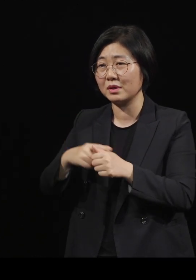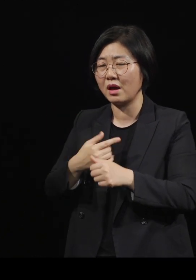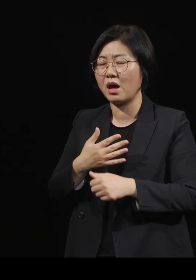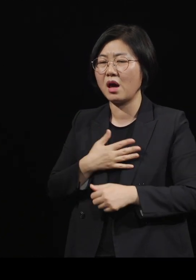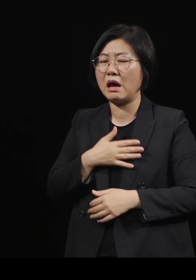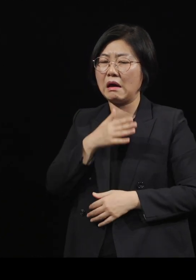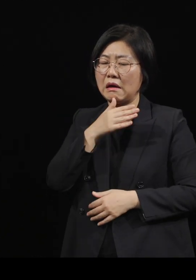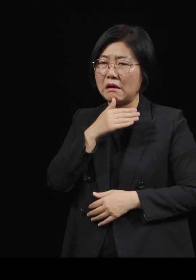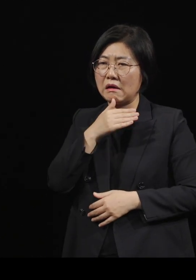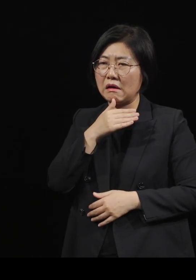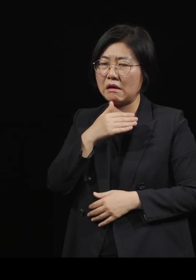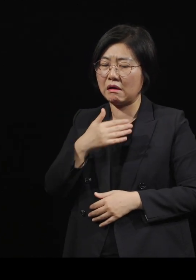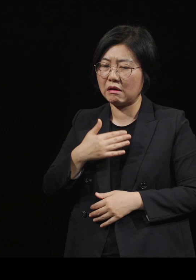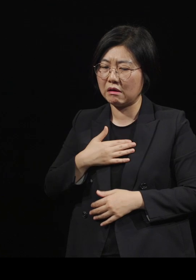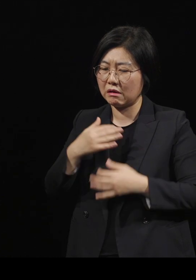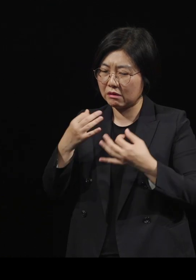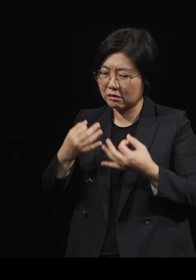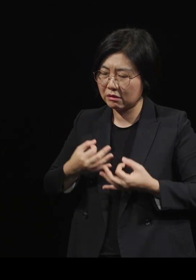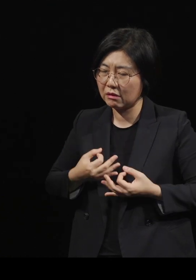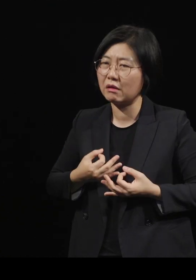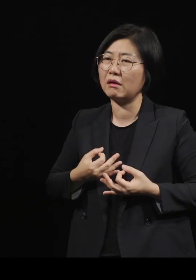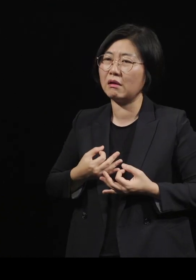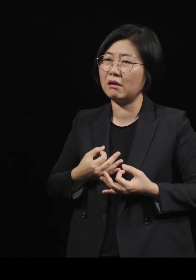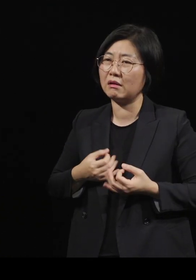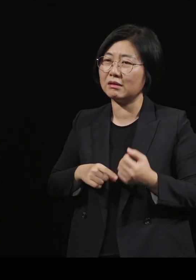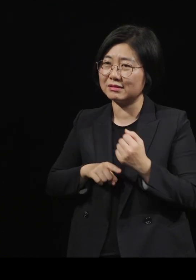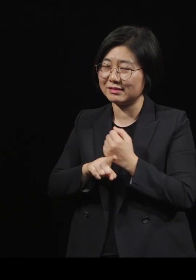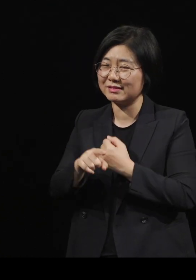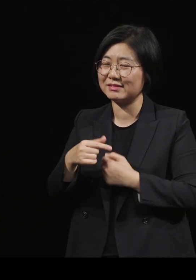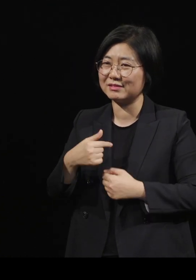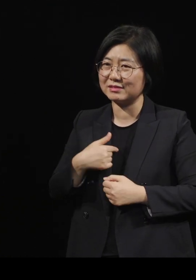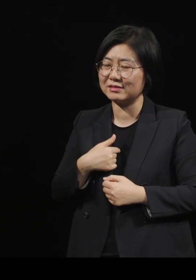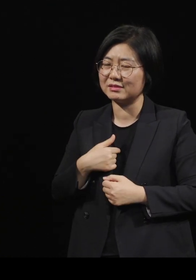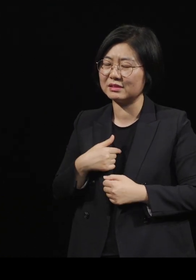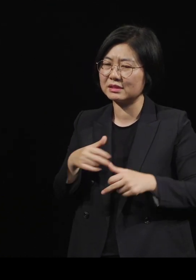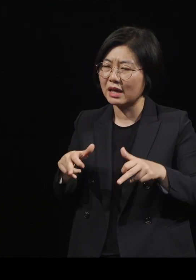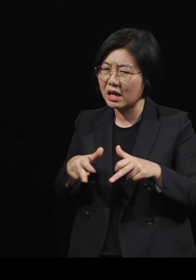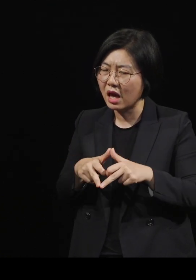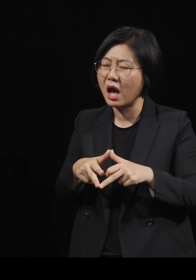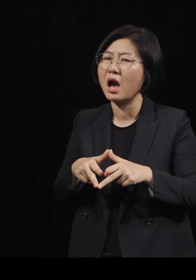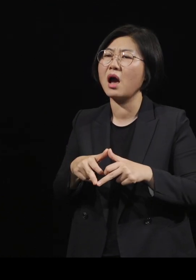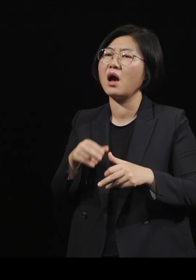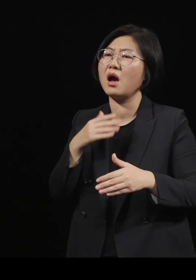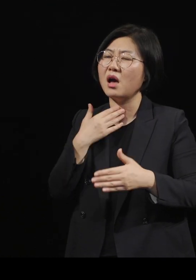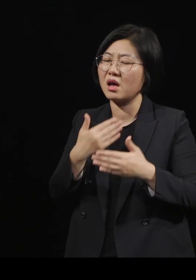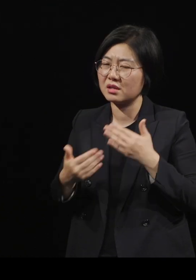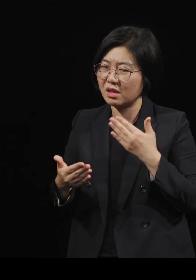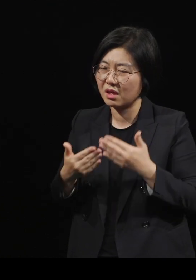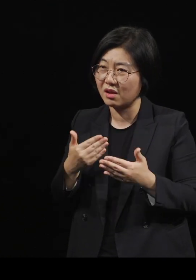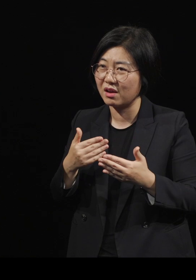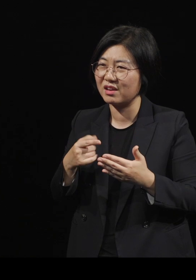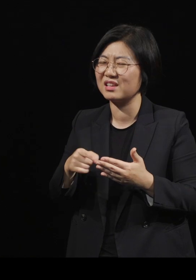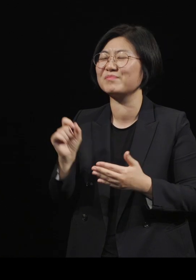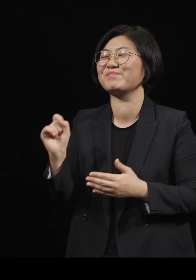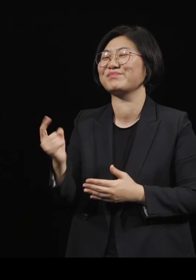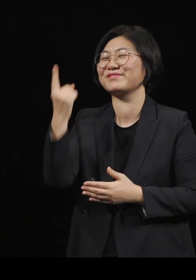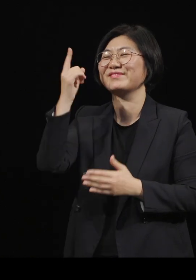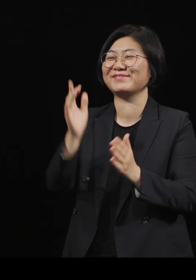저 스스로를, 아니 더 정확히 얘기하면 제 장애를 직면할 수 있는 계기가 되었던 것